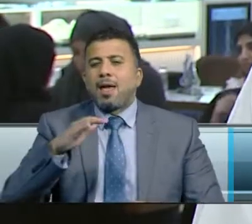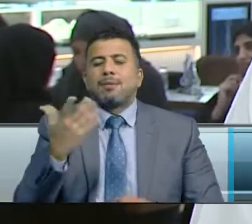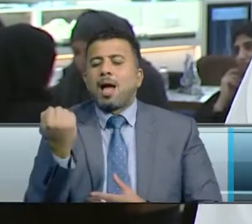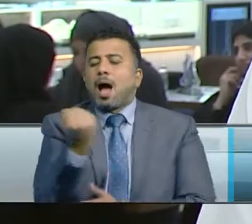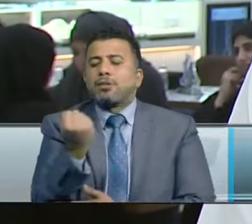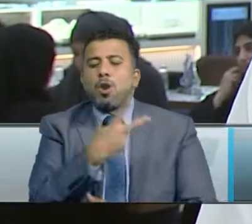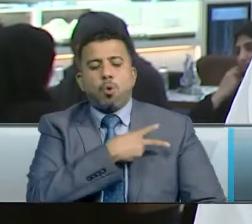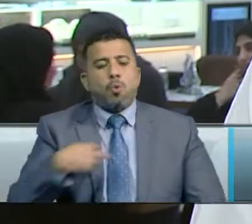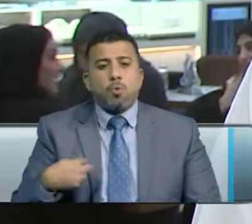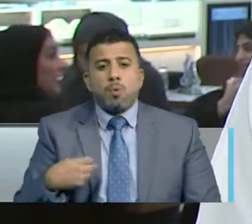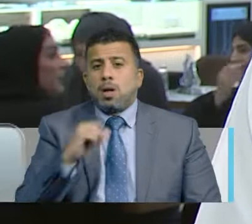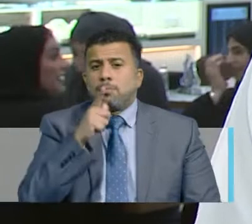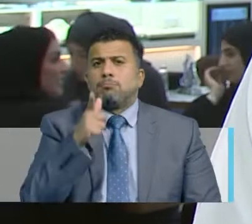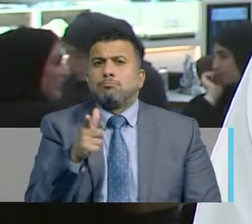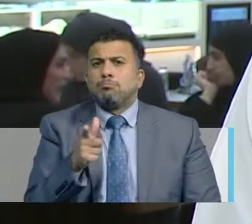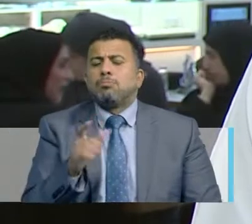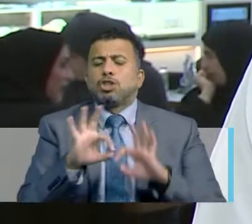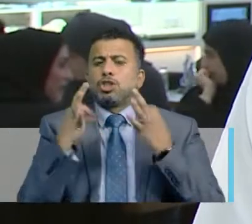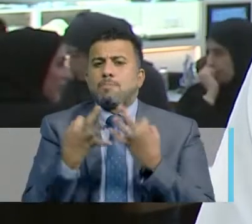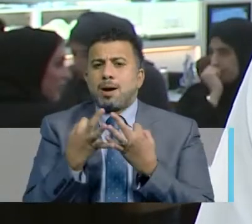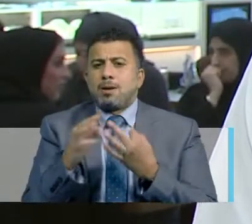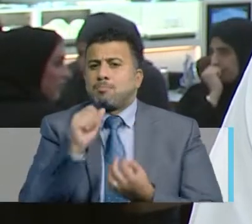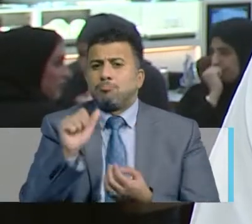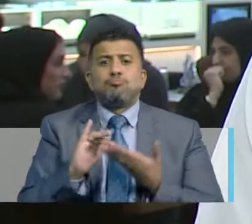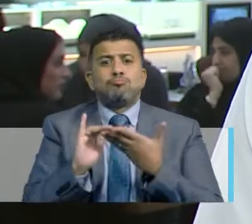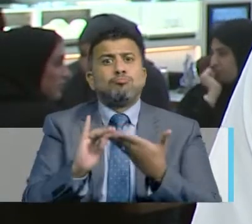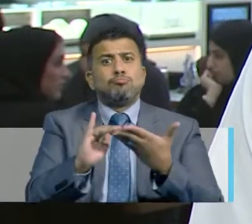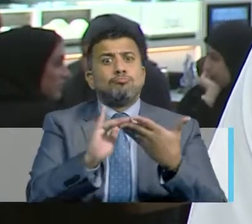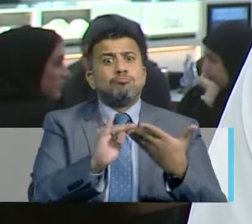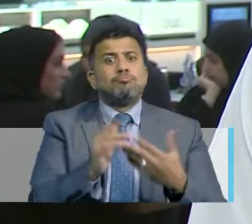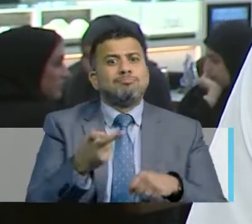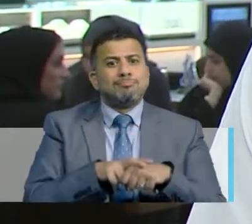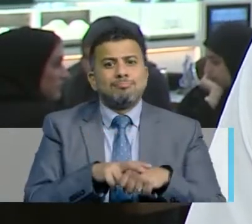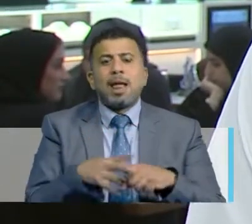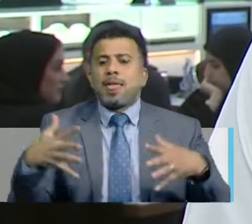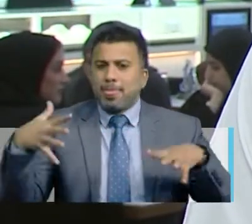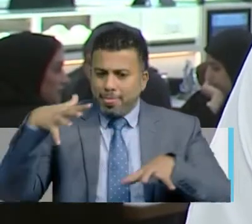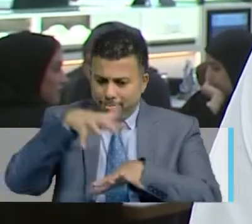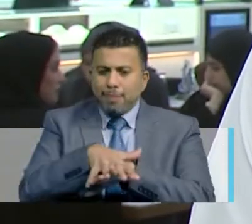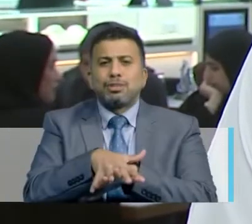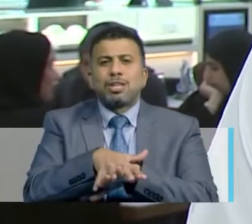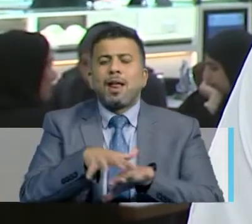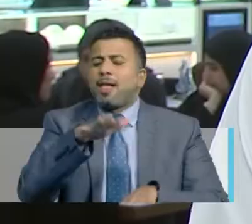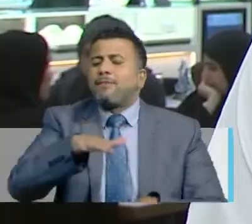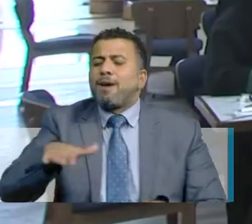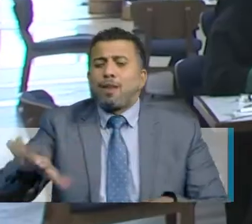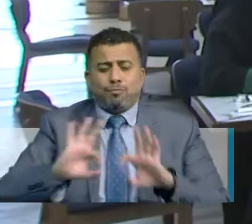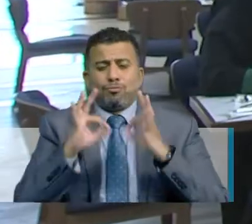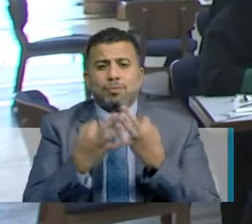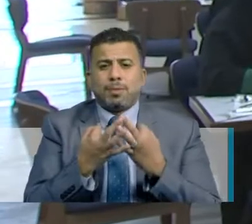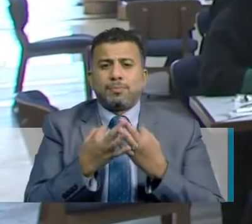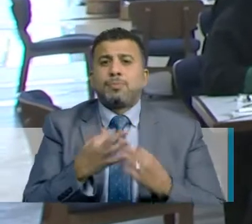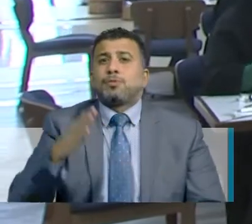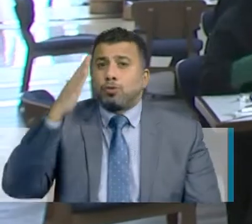جانب إدراك بعض الجوانب الاجتماعية اللي نعزز من خلالها أيضا دمج الأطفال في المجتمع بشكل كبير.